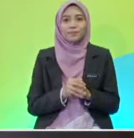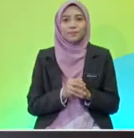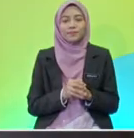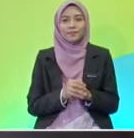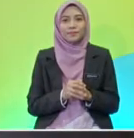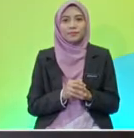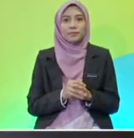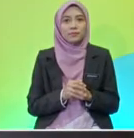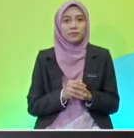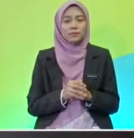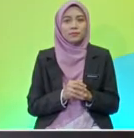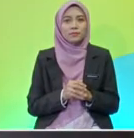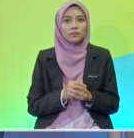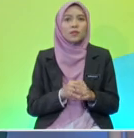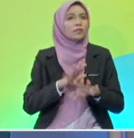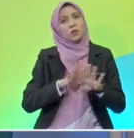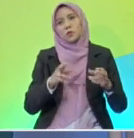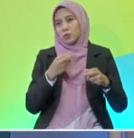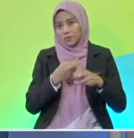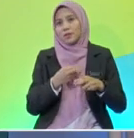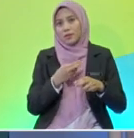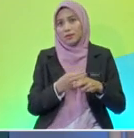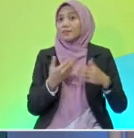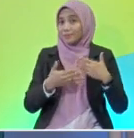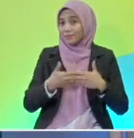sebenarnya tadi itu tak susah sangat